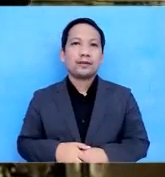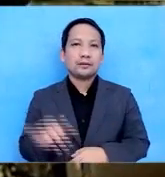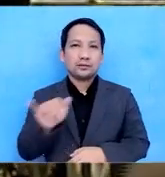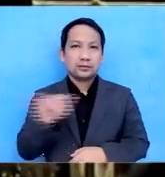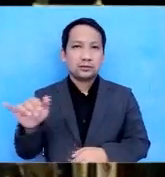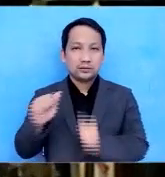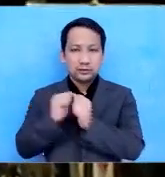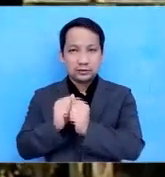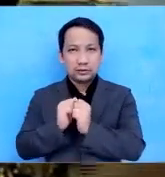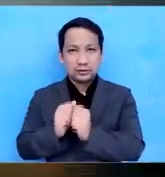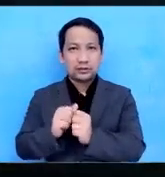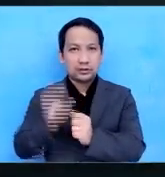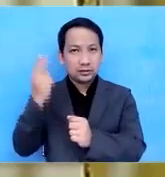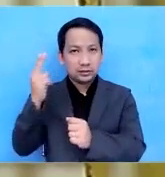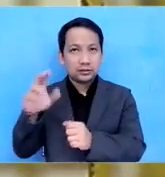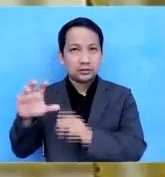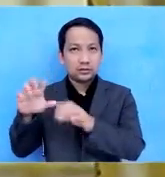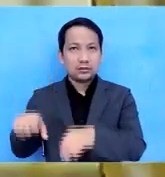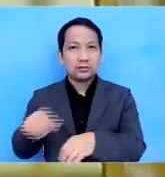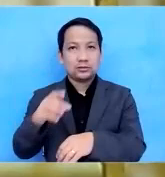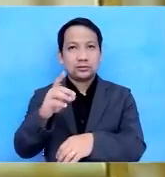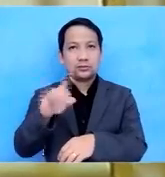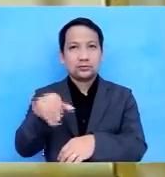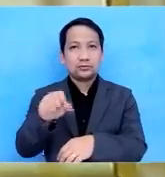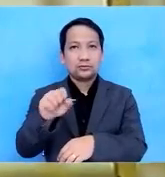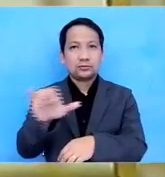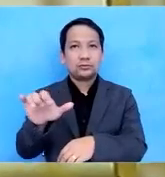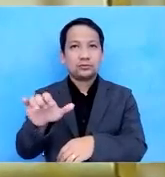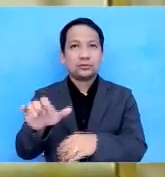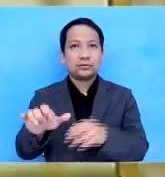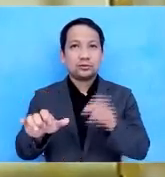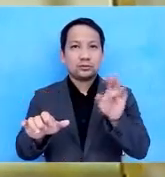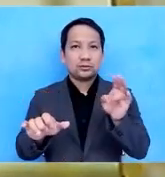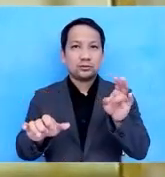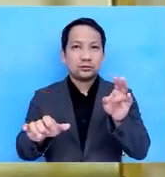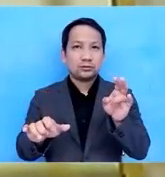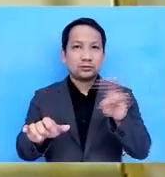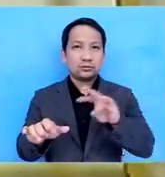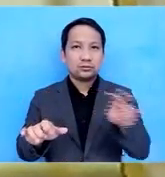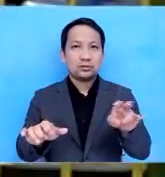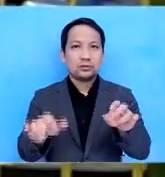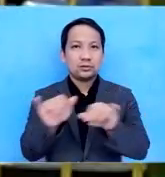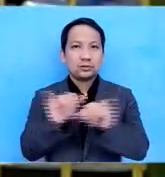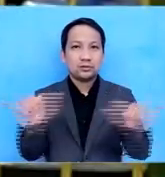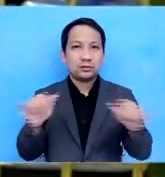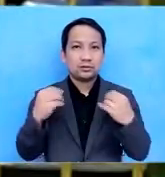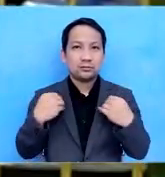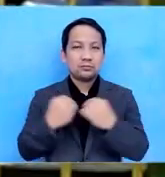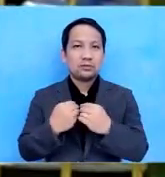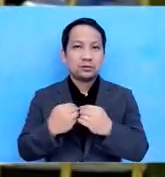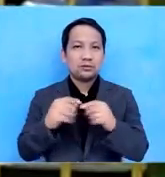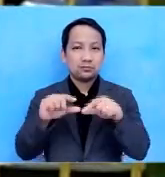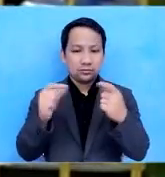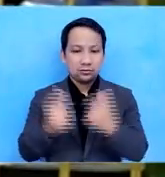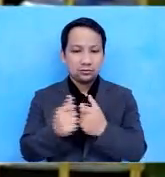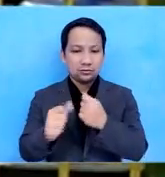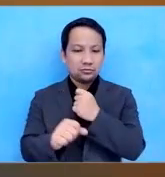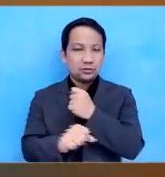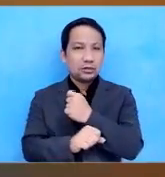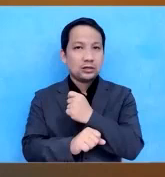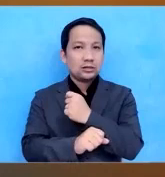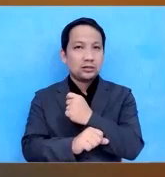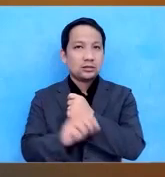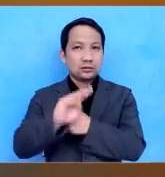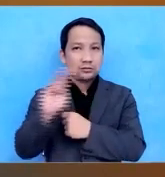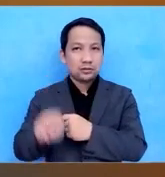ang kasabwat at tiyuhin niyang si Joey Daowa, 47 taong gulang. Pawang mga miyembro raw ng gang sa Maynila ang dalawa.